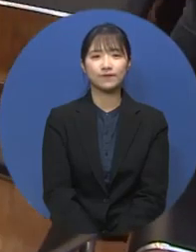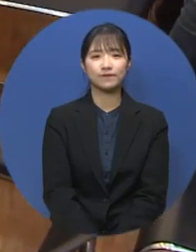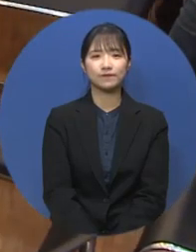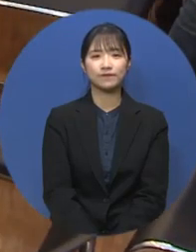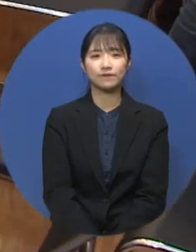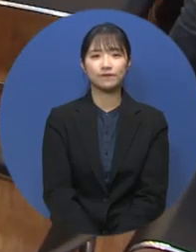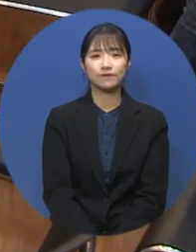박순용 입니다